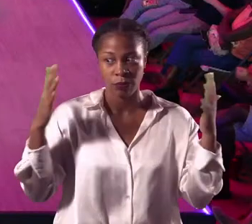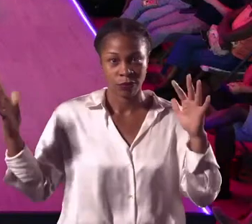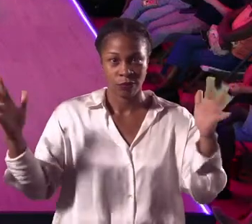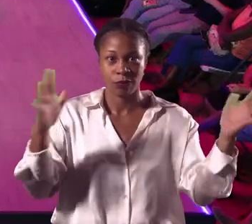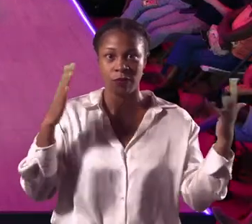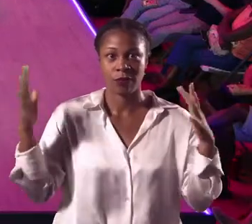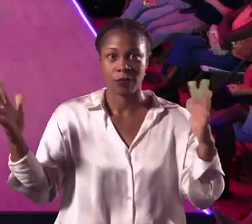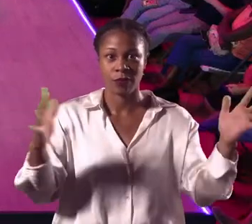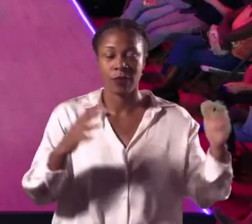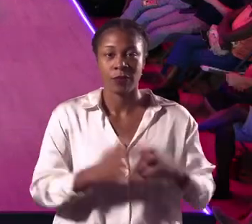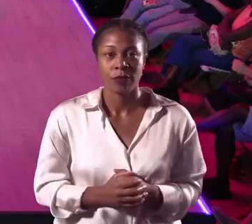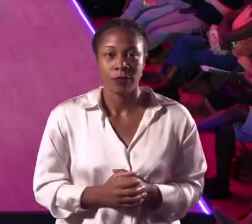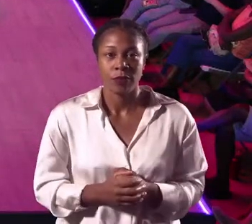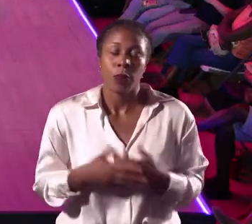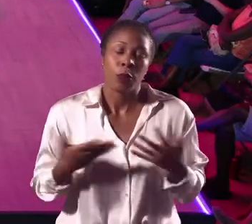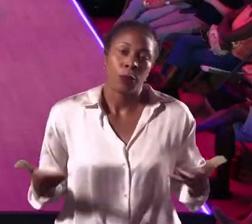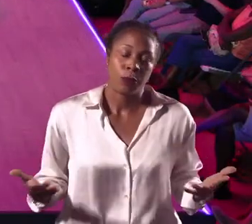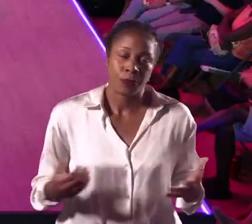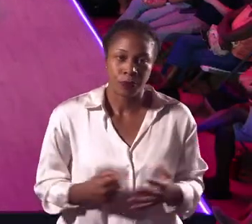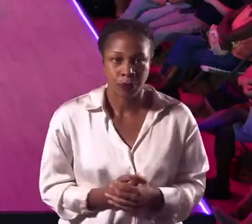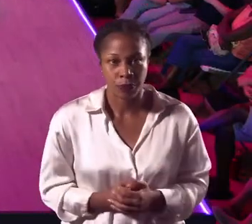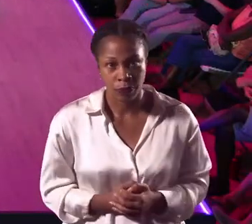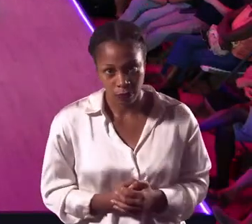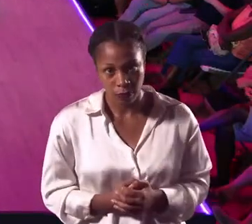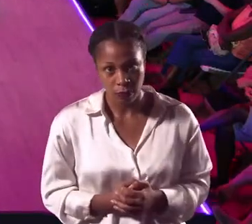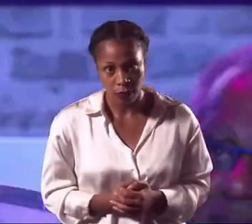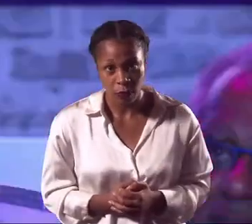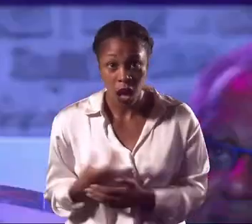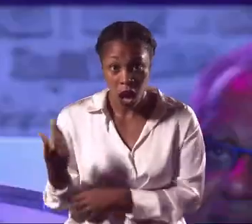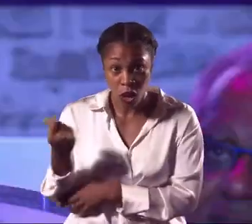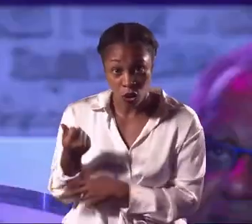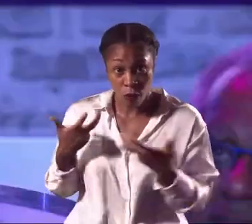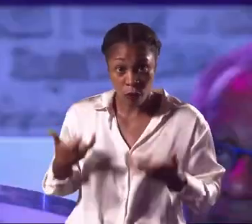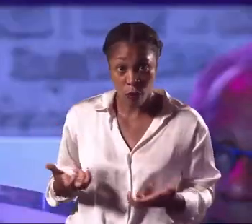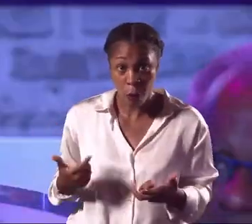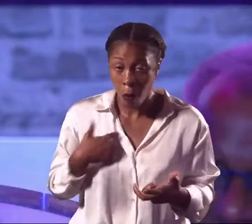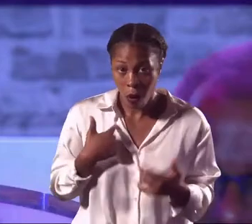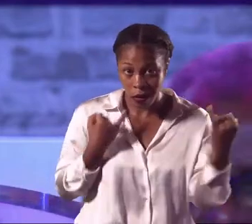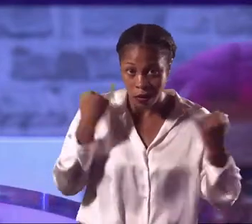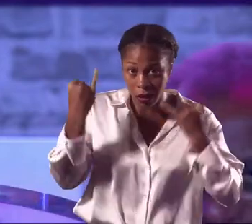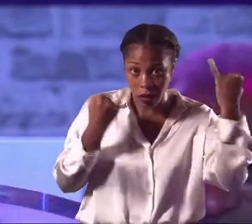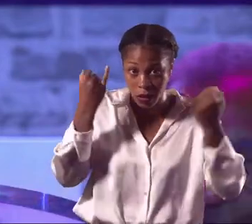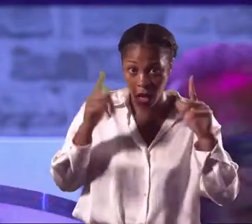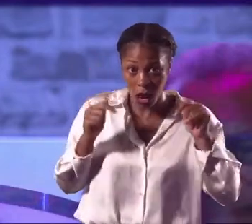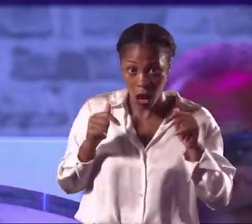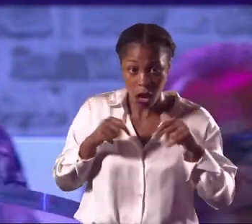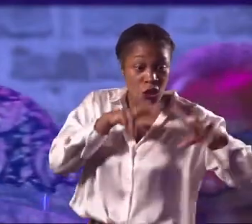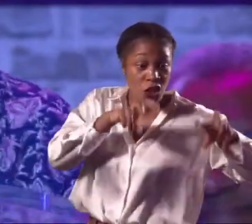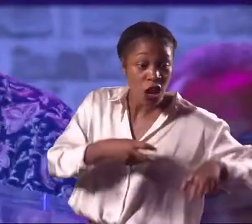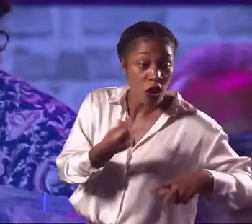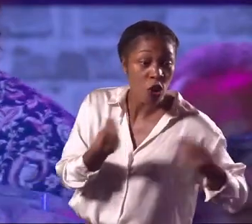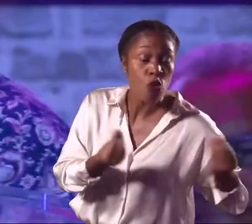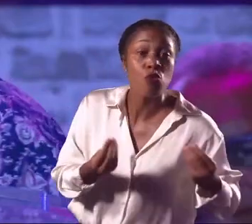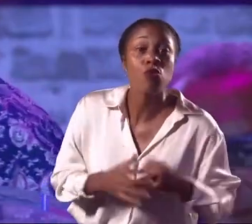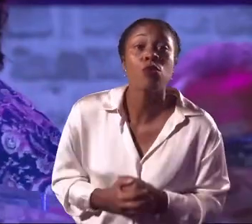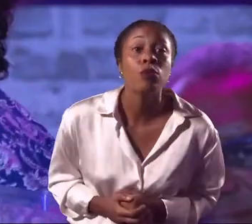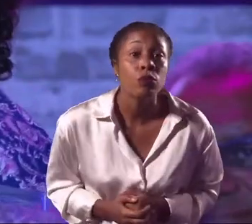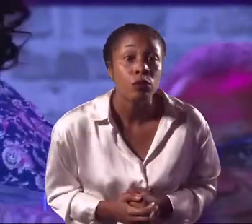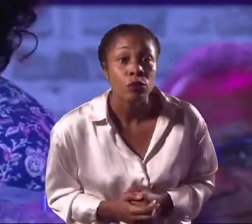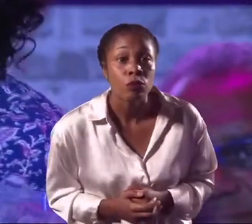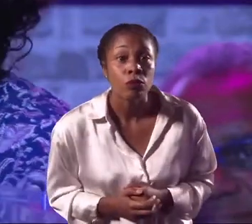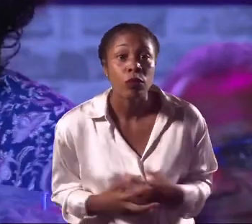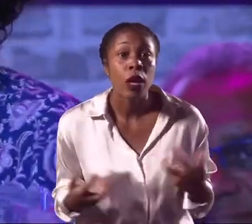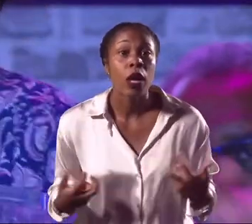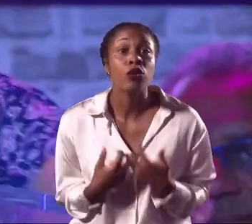Et puis, bon, s'ils veulent de l'argent, j'ai bien quelques idées pour aller en chercher. Mathilde, elle parlait de